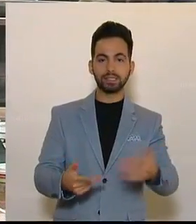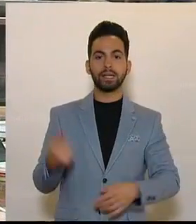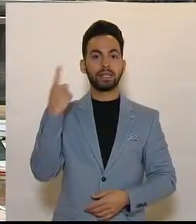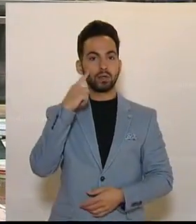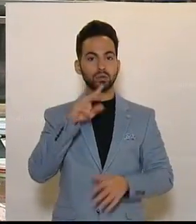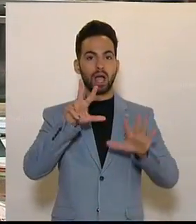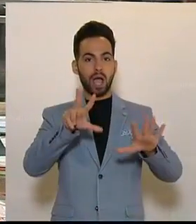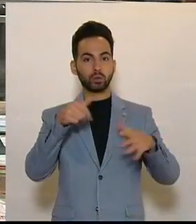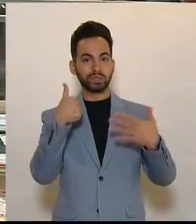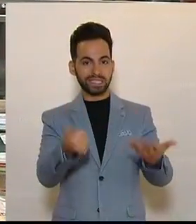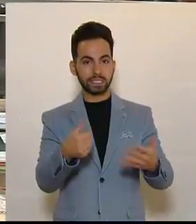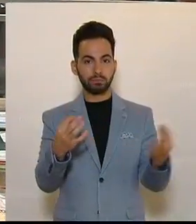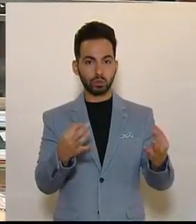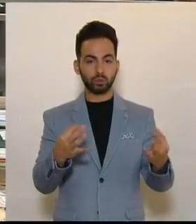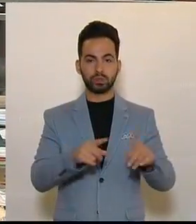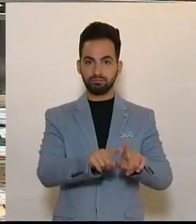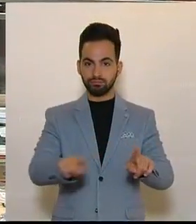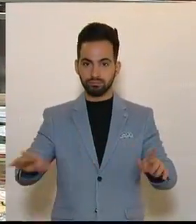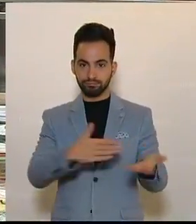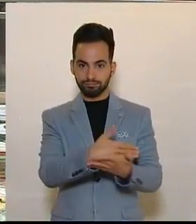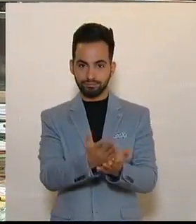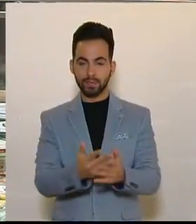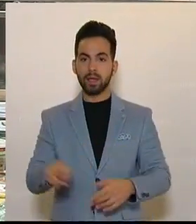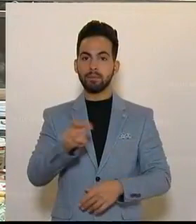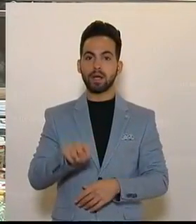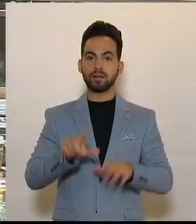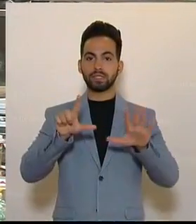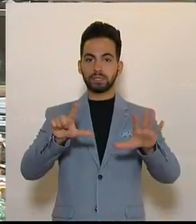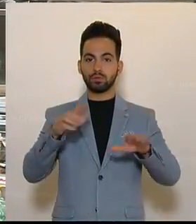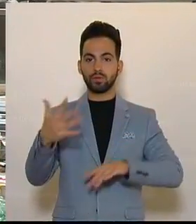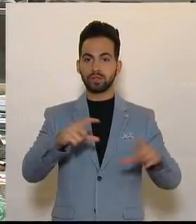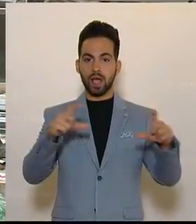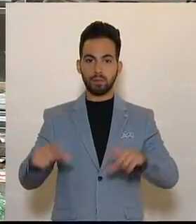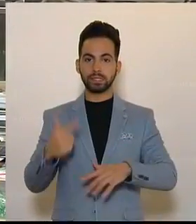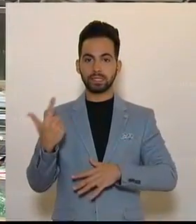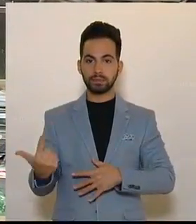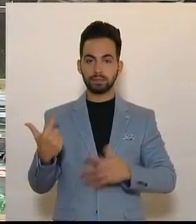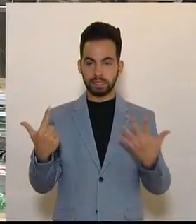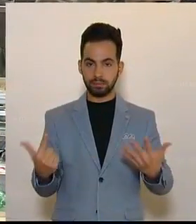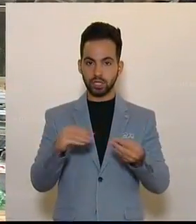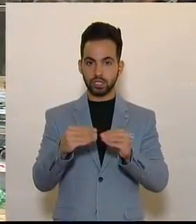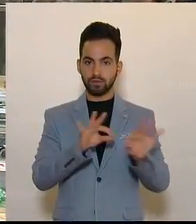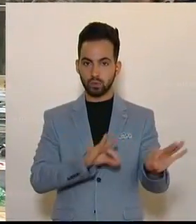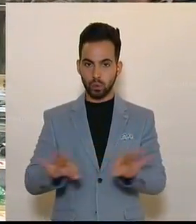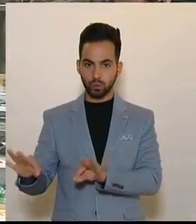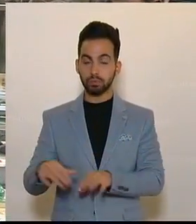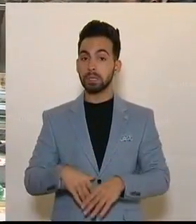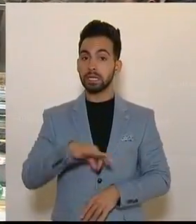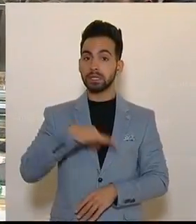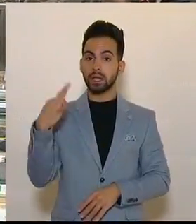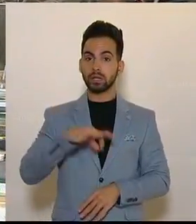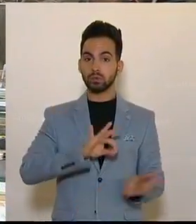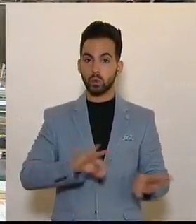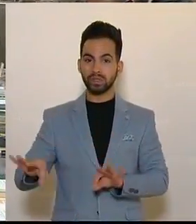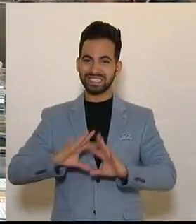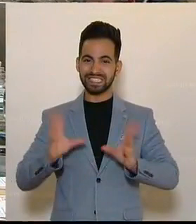Neos 68 Minuten. Gemäß § 57 Absatz 7 der Geschäftsordnung beträgt die Redezeit für die gesamte Tagesordnung